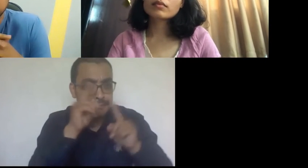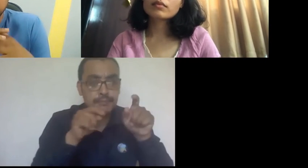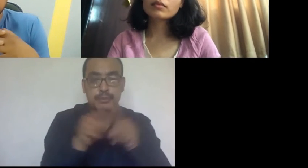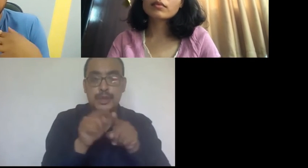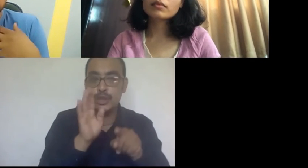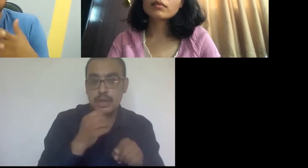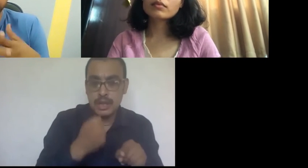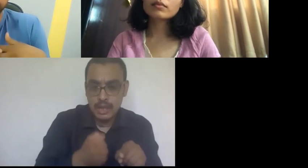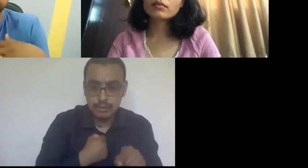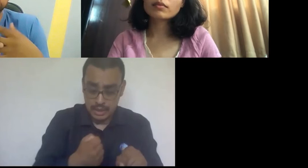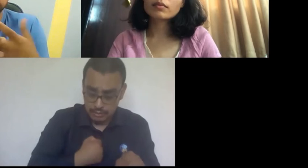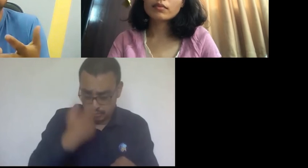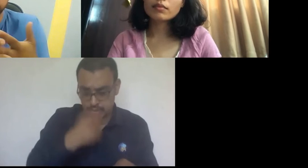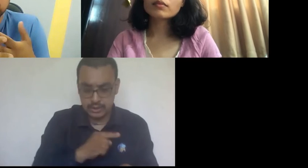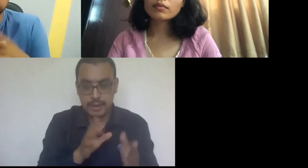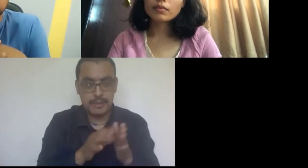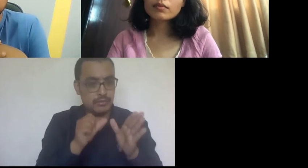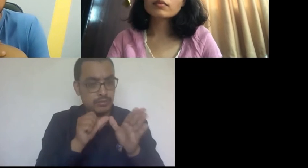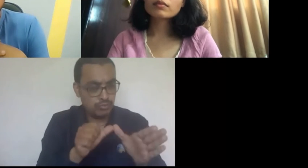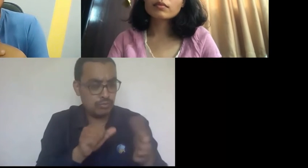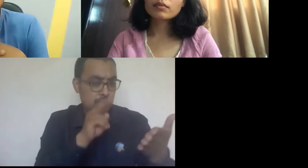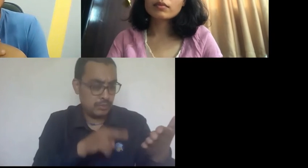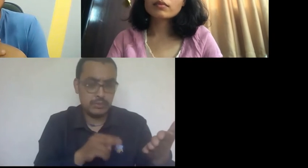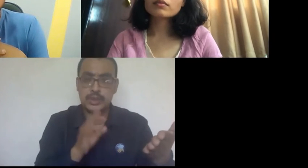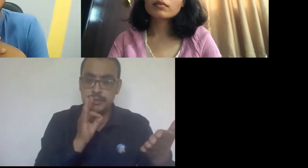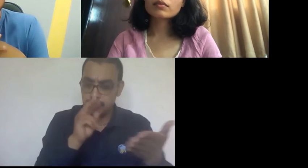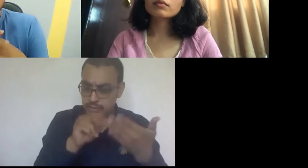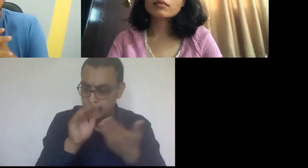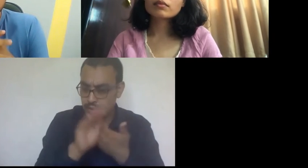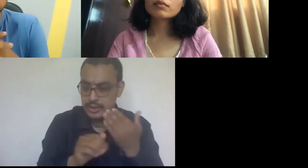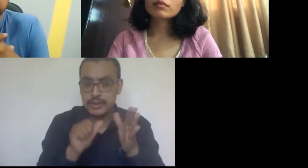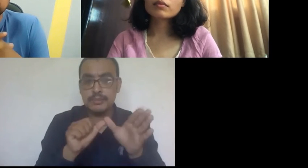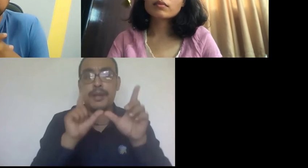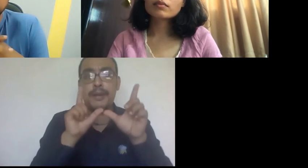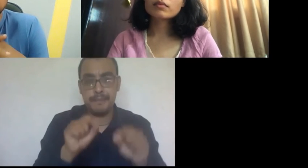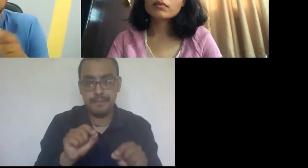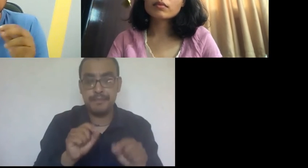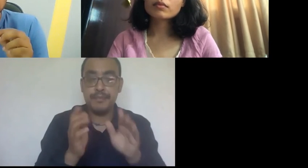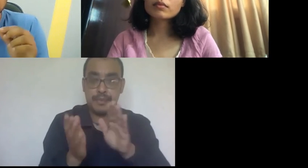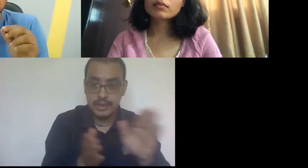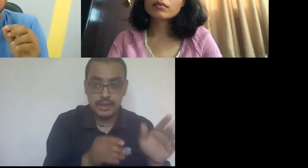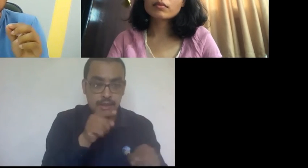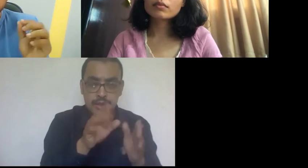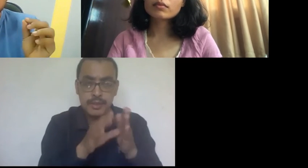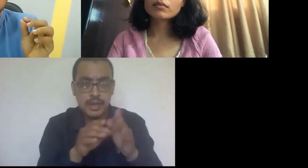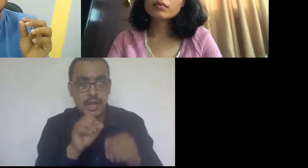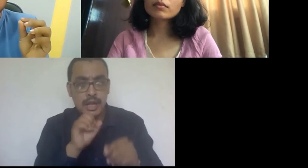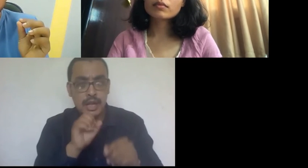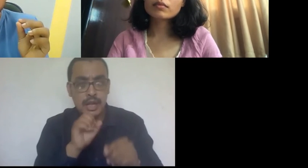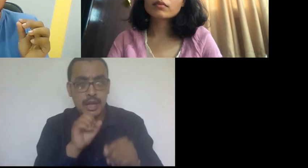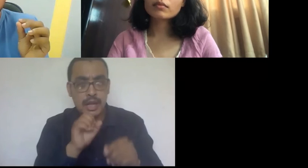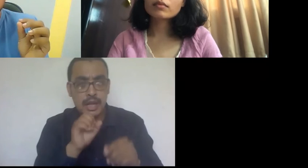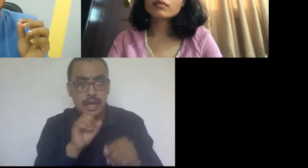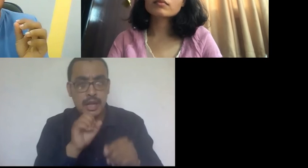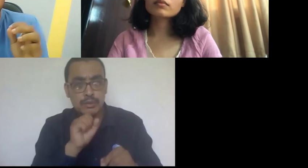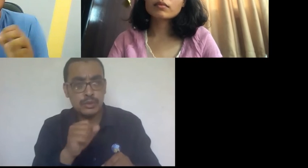छ हामीले आफ्नो इमोसन्स एक्सप्रेस गर्नुपर्छ भन्ने कुरालाई प्रायोरिटी दिइरहेको छ भने, अर्को डिरेक्सनमा हेऱ्यो भने चाहिँ त्यसले चाहिँ तपाईँलाई कस्तो फिल